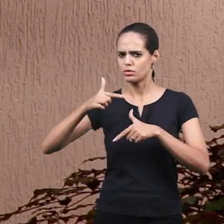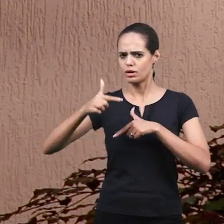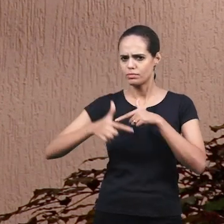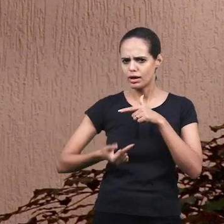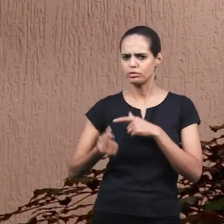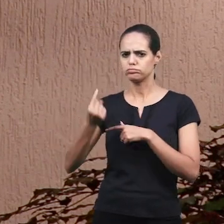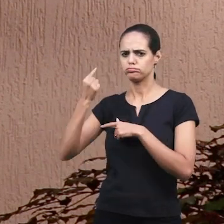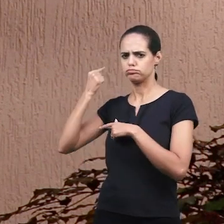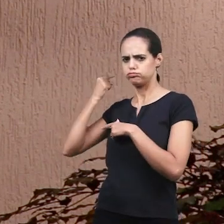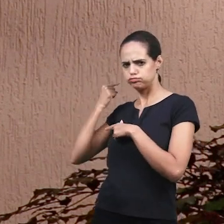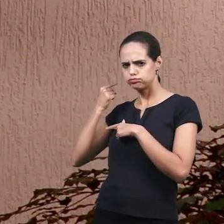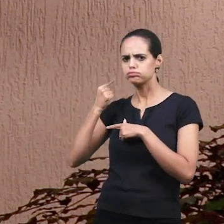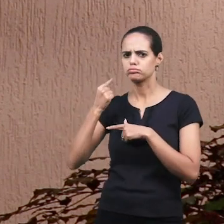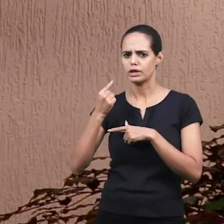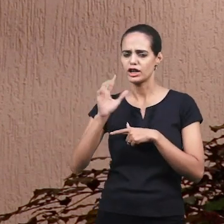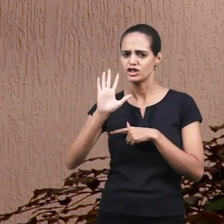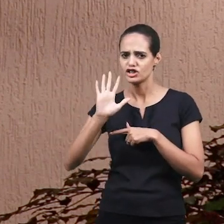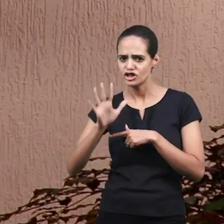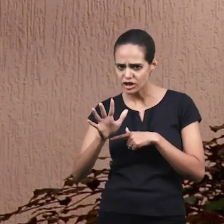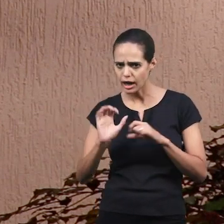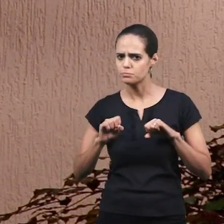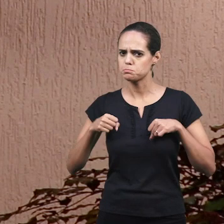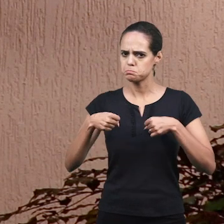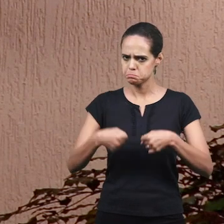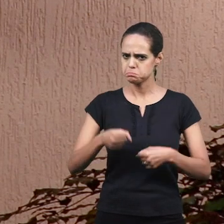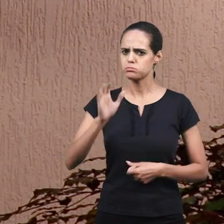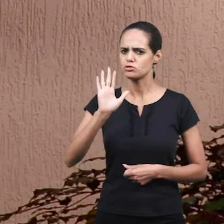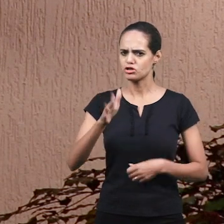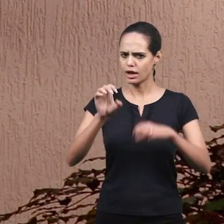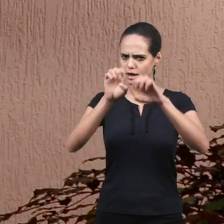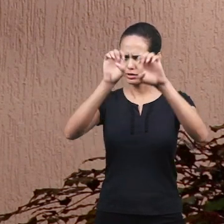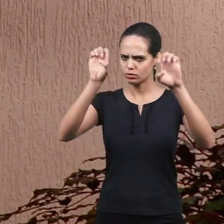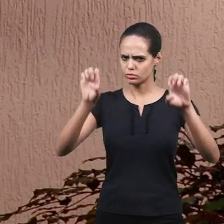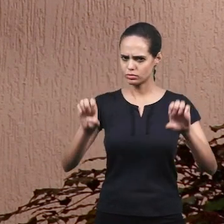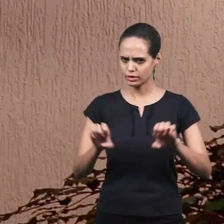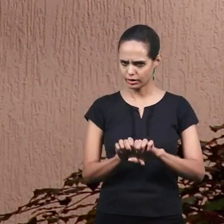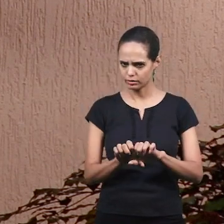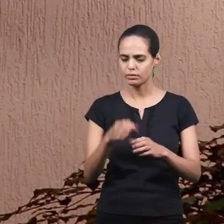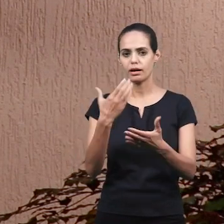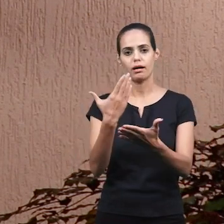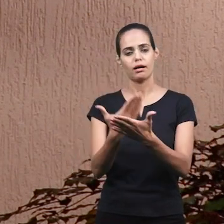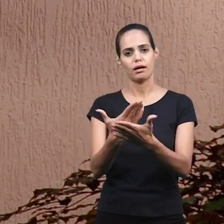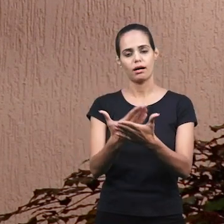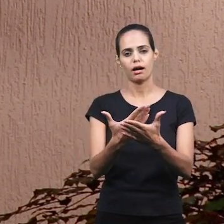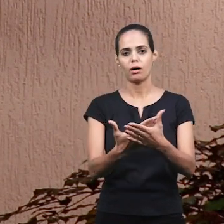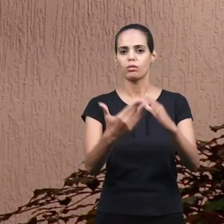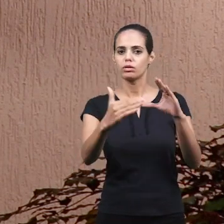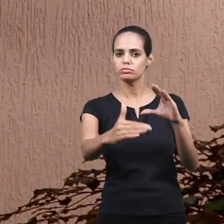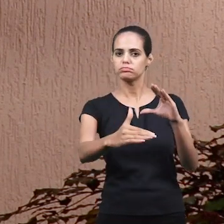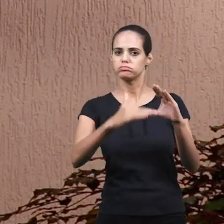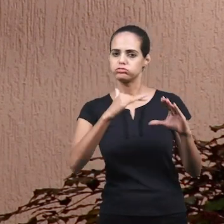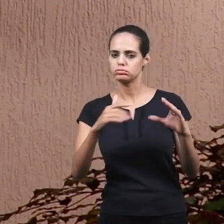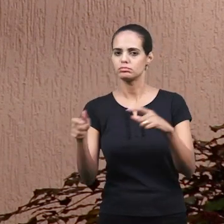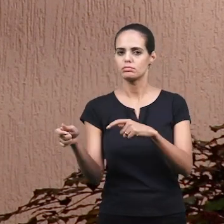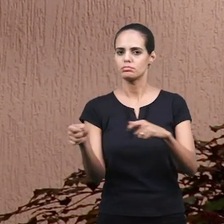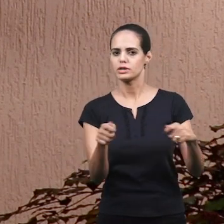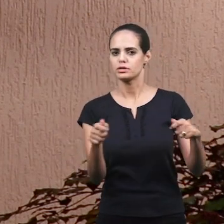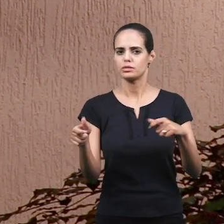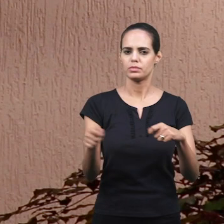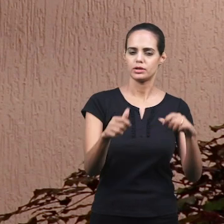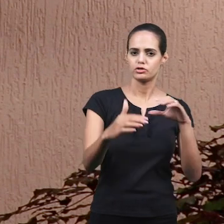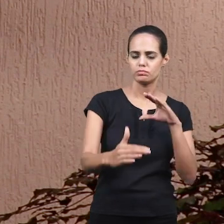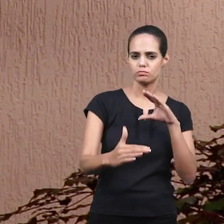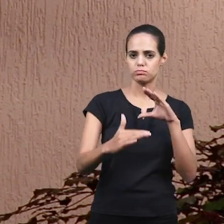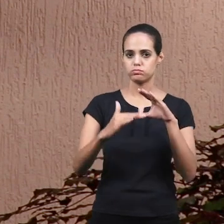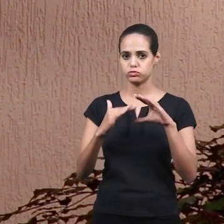travail déjà ancien, bien structuré. Qu'est-ce que nous faisons? Nous prenons cette étude que nous recevons tous les